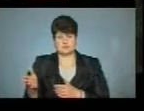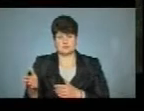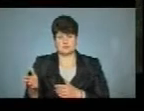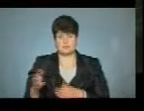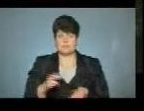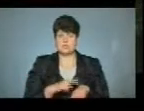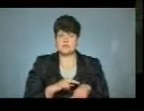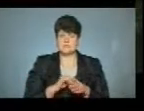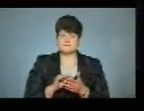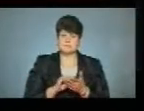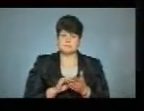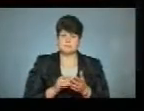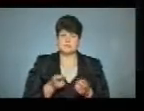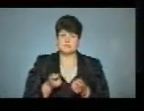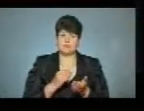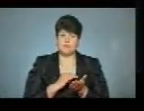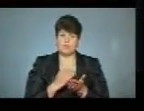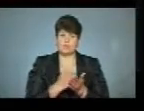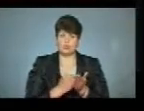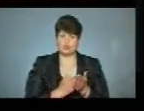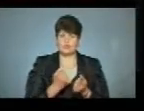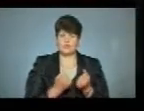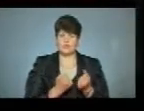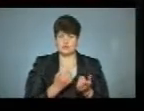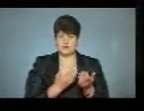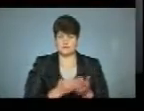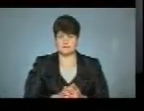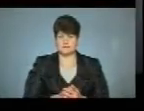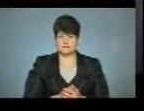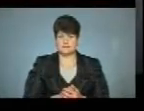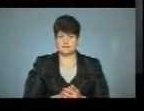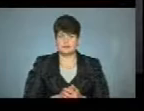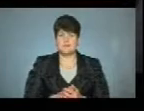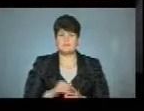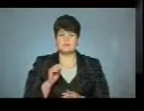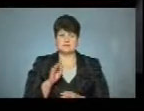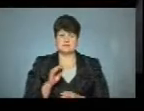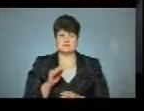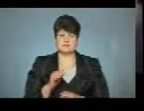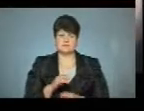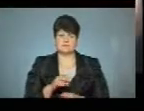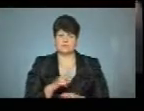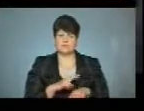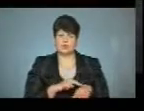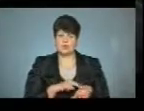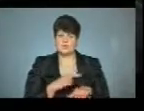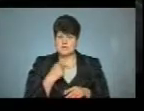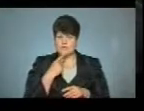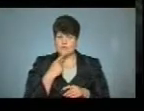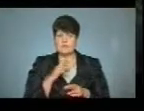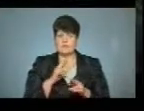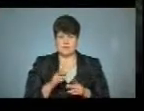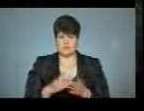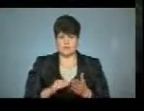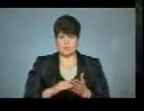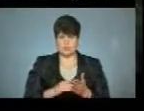Патрульні поліцейські складають адміністративний протокол на водія вантажівки. Капрал поліції Владислав Чабан розповідає, як ліквідовували витік